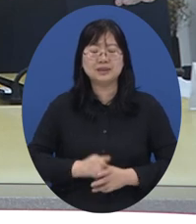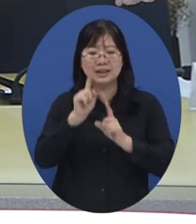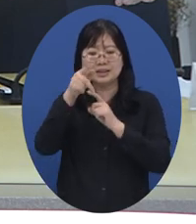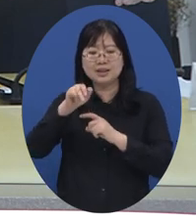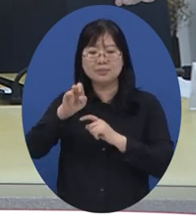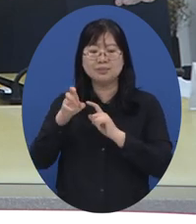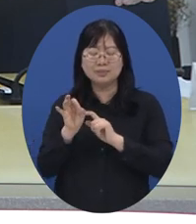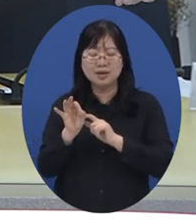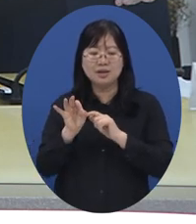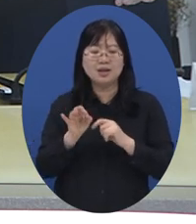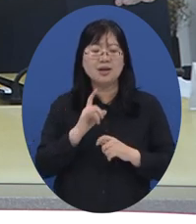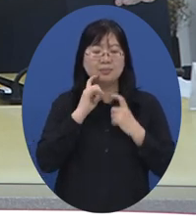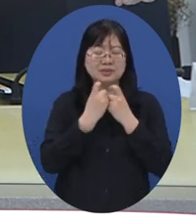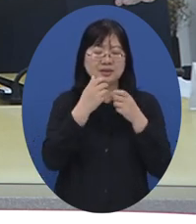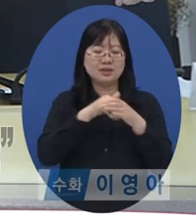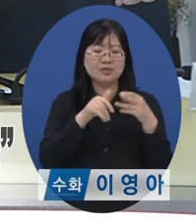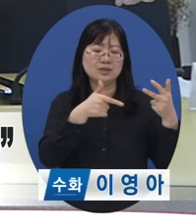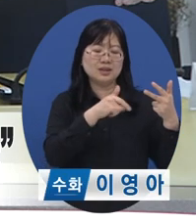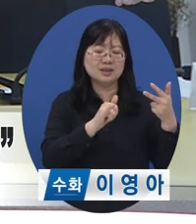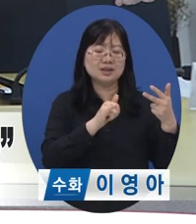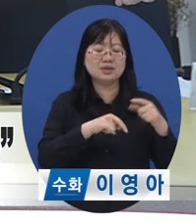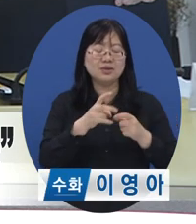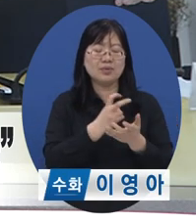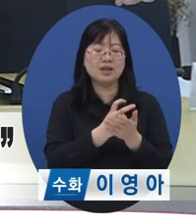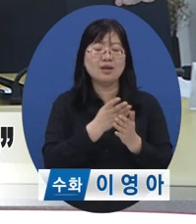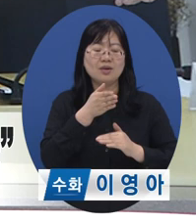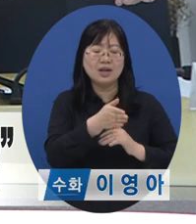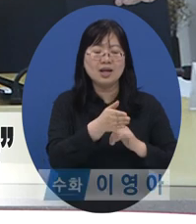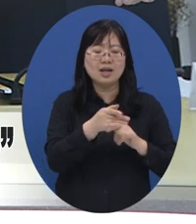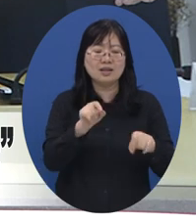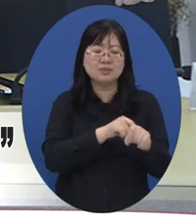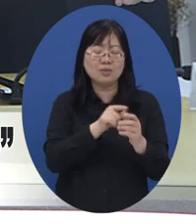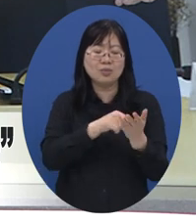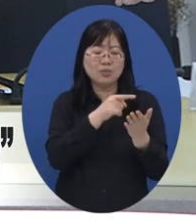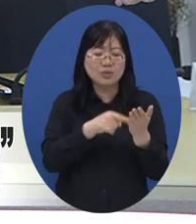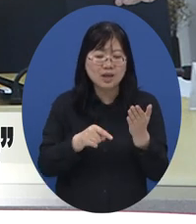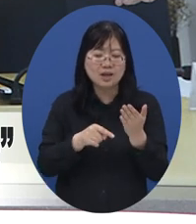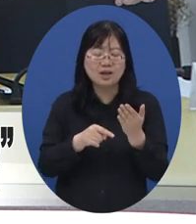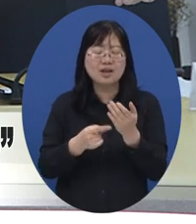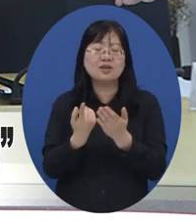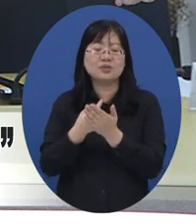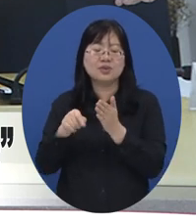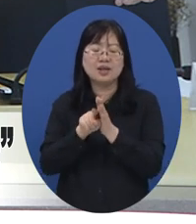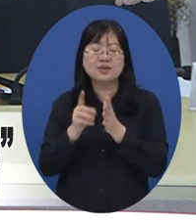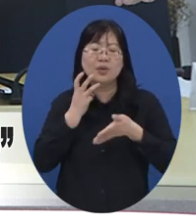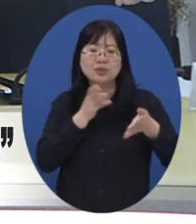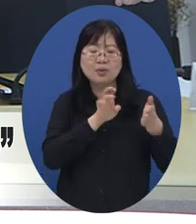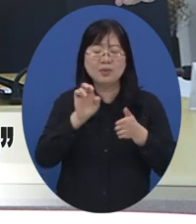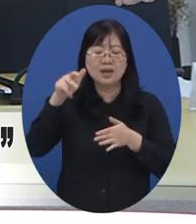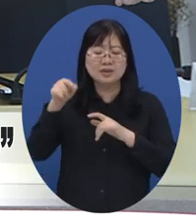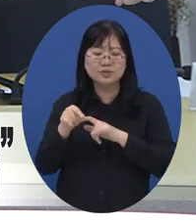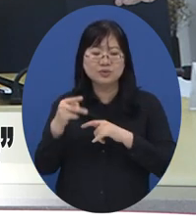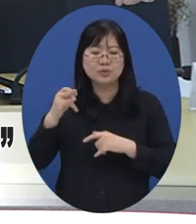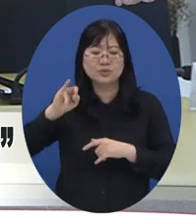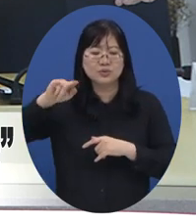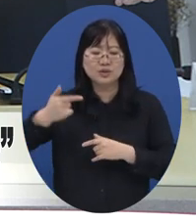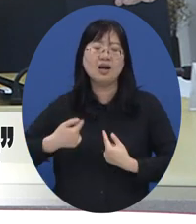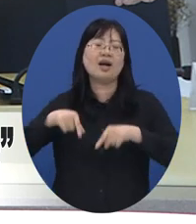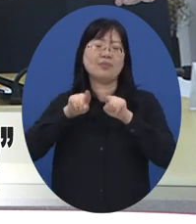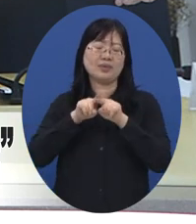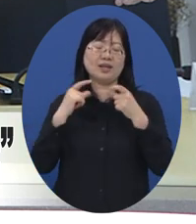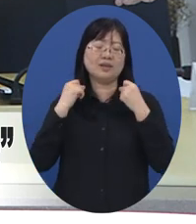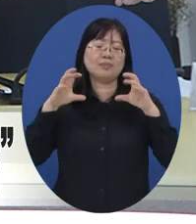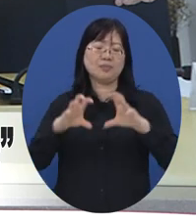이재명 경기도지사의 민선 7기 정책 방향인 특별한 희생의 특별한 보상을 위해 경기도와 파주 의정부 동두천시가 힘을